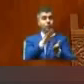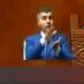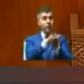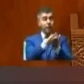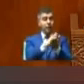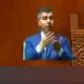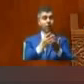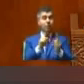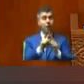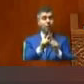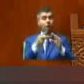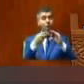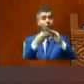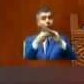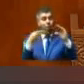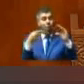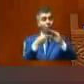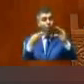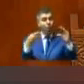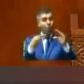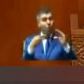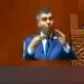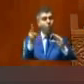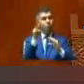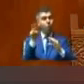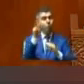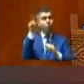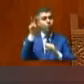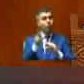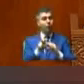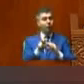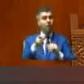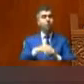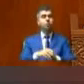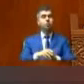ديال العمله الصعبه او العملات الخارجيه